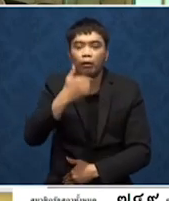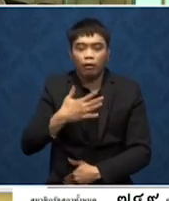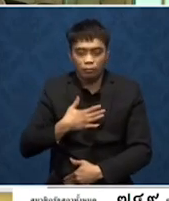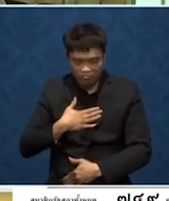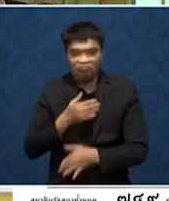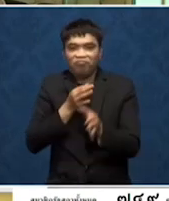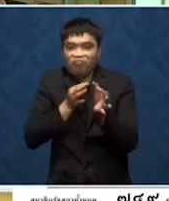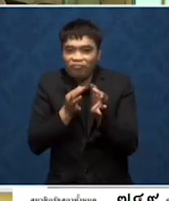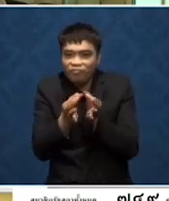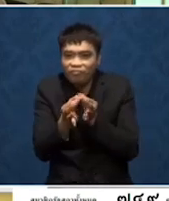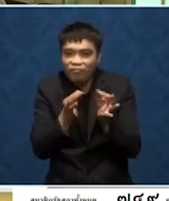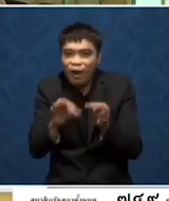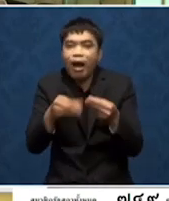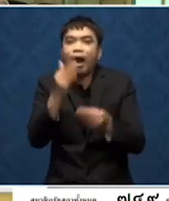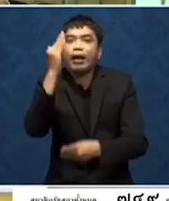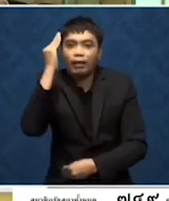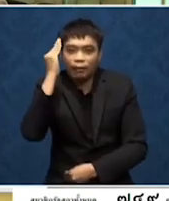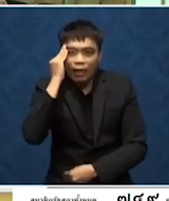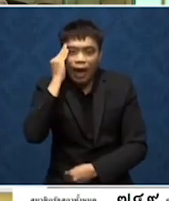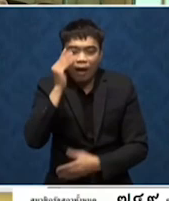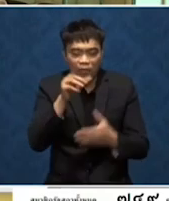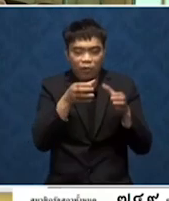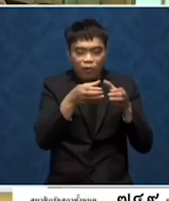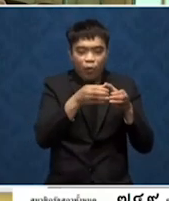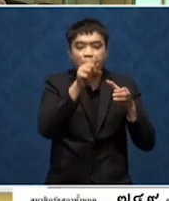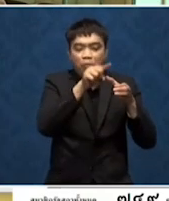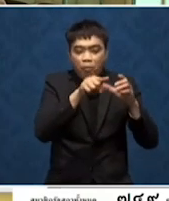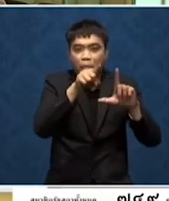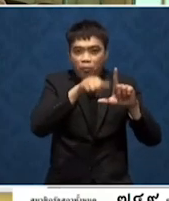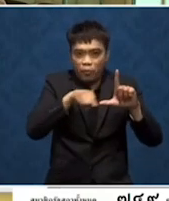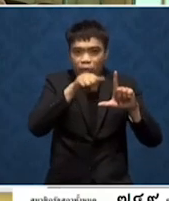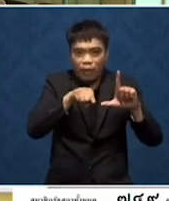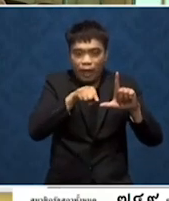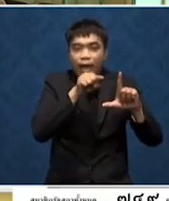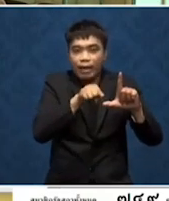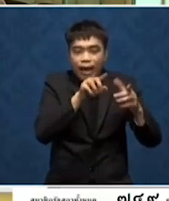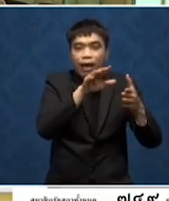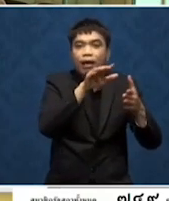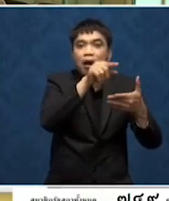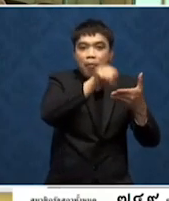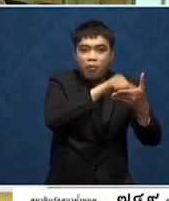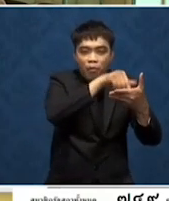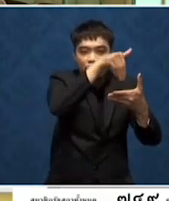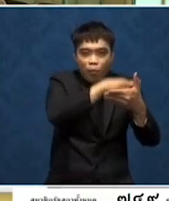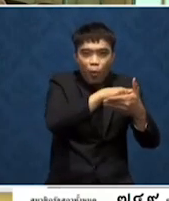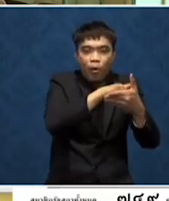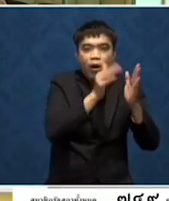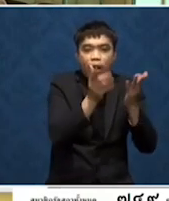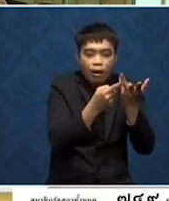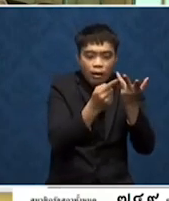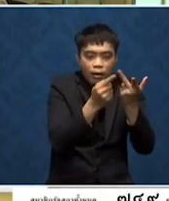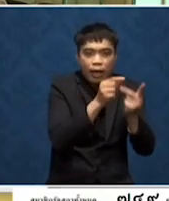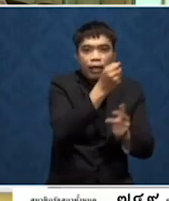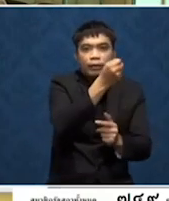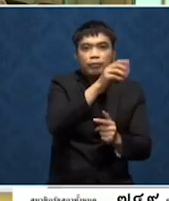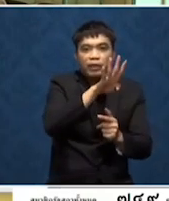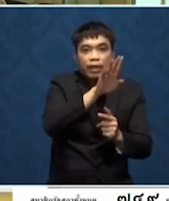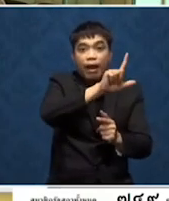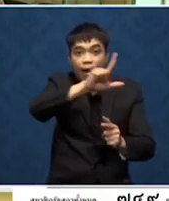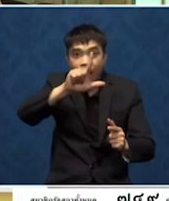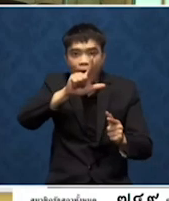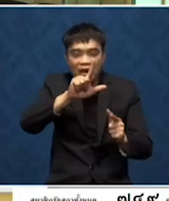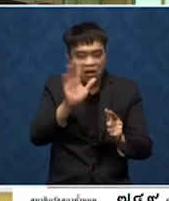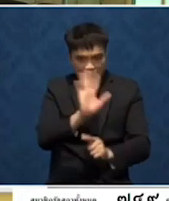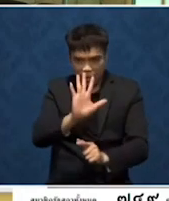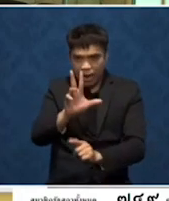ว่าเสียงที่พักก้าวไกลได้จากพี่น้องประชาชนนั้น 14ล้านเสียงนะครับอย่าสำคัญผิดว่าตัวเอง